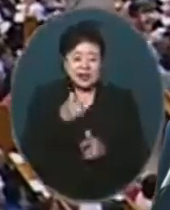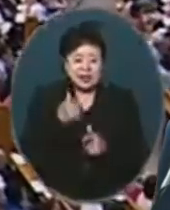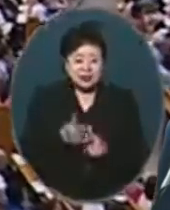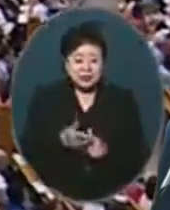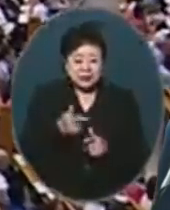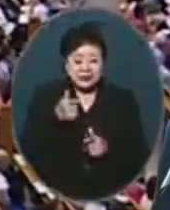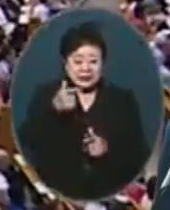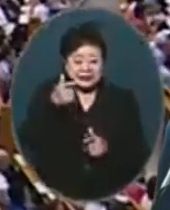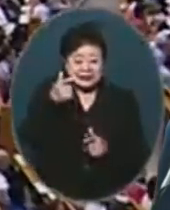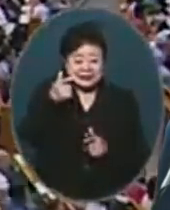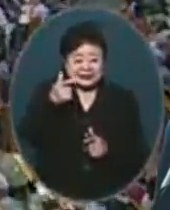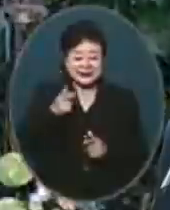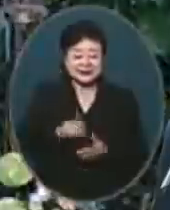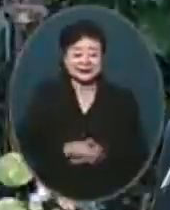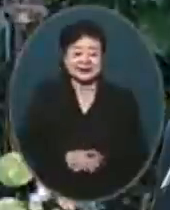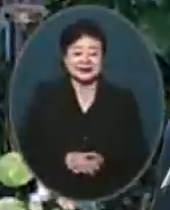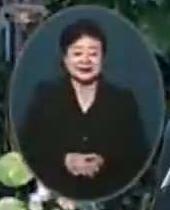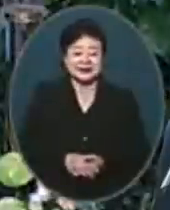예수님을